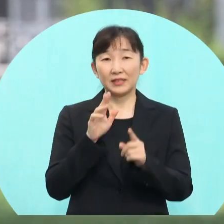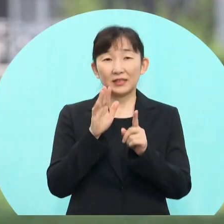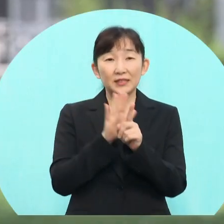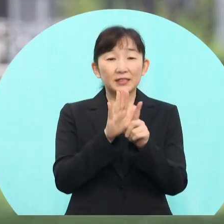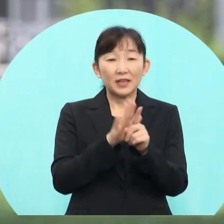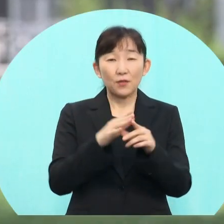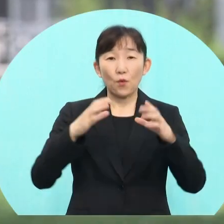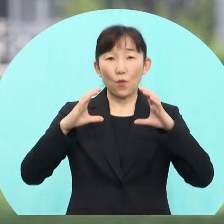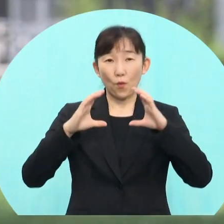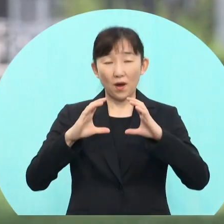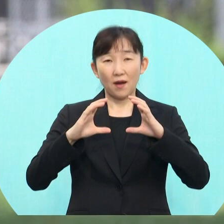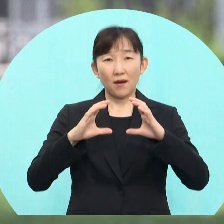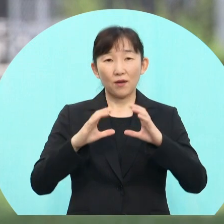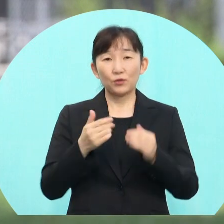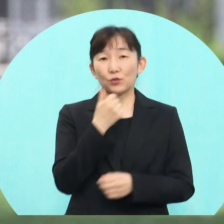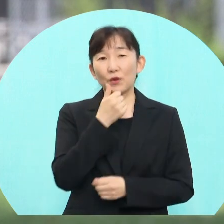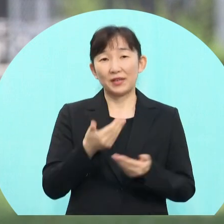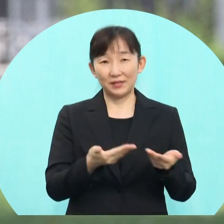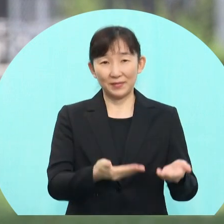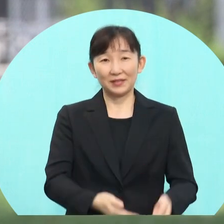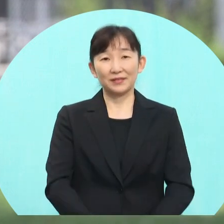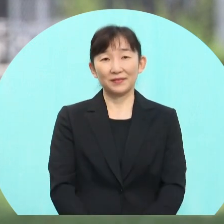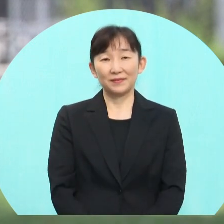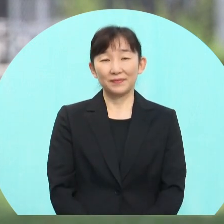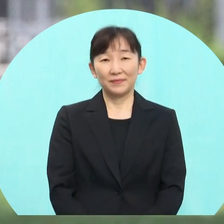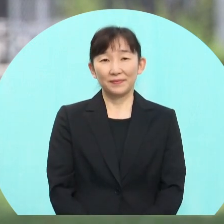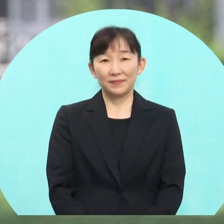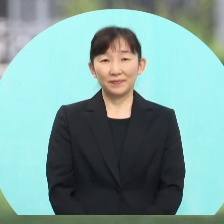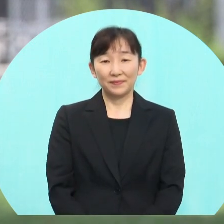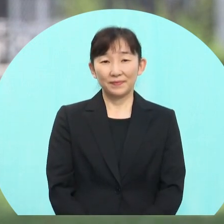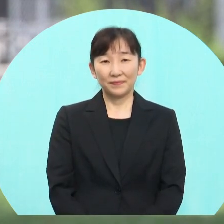の認知症支援の輪をご紹介します。